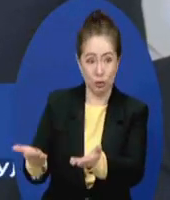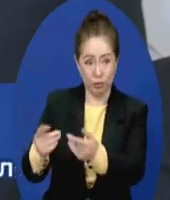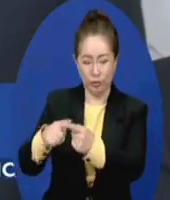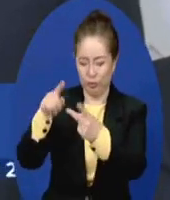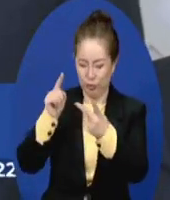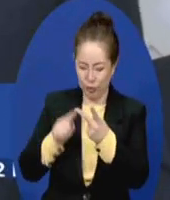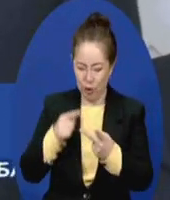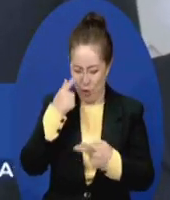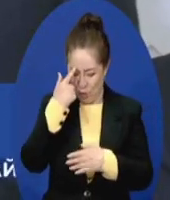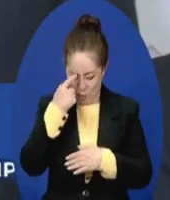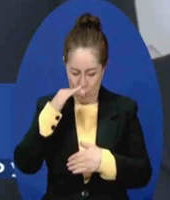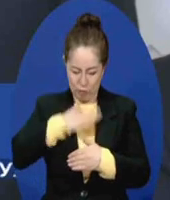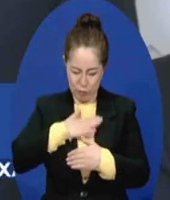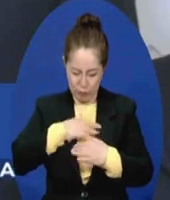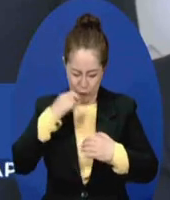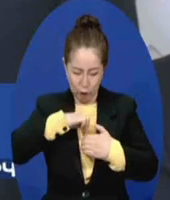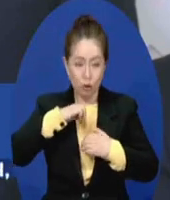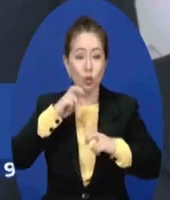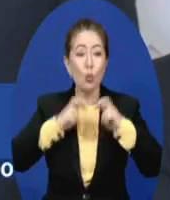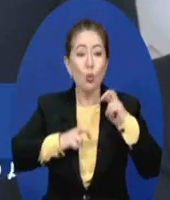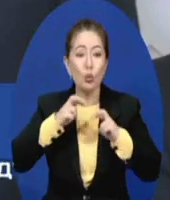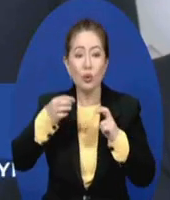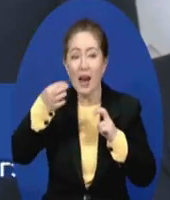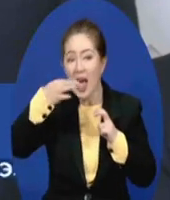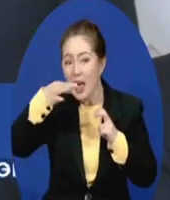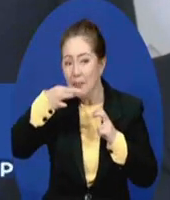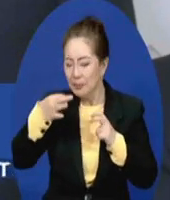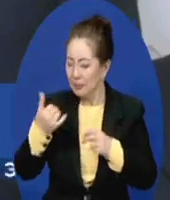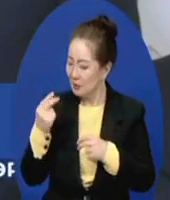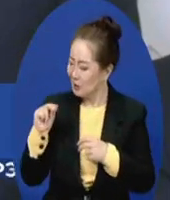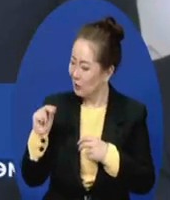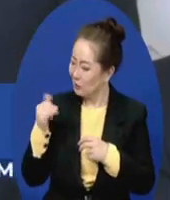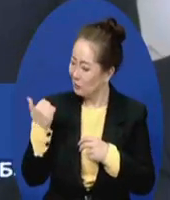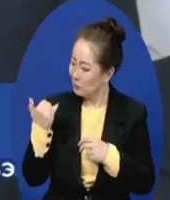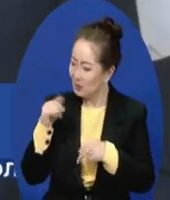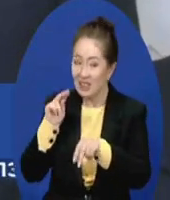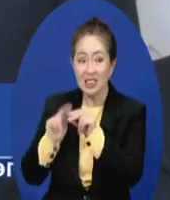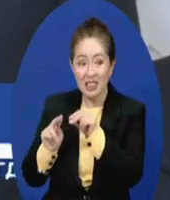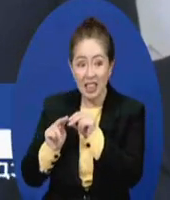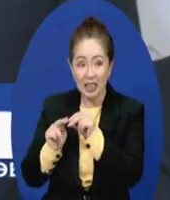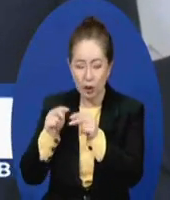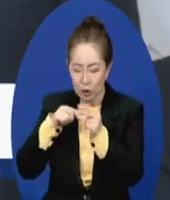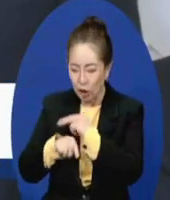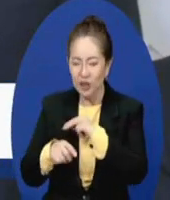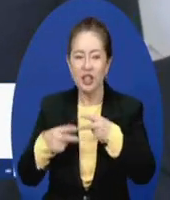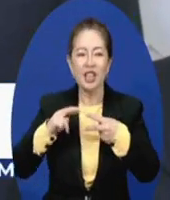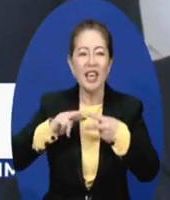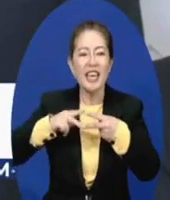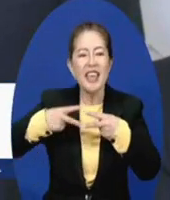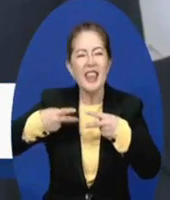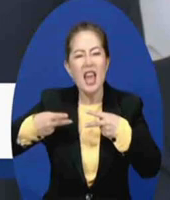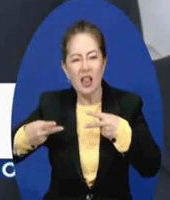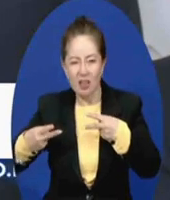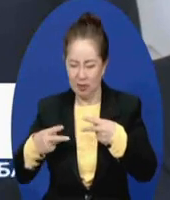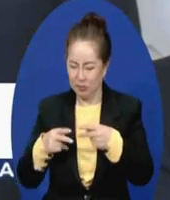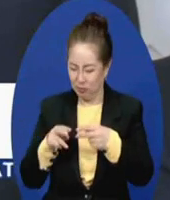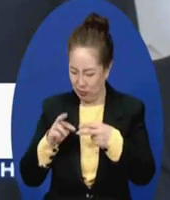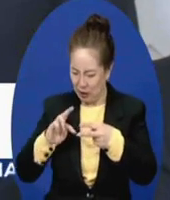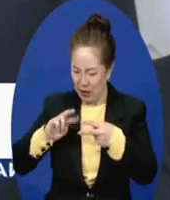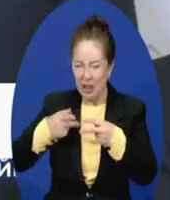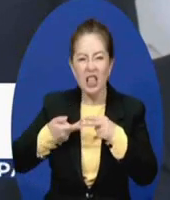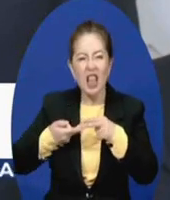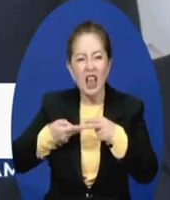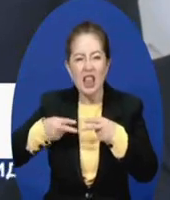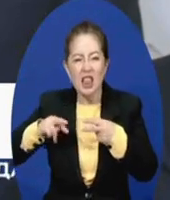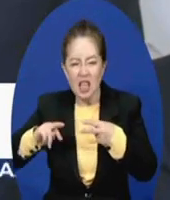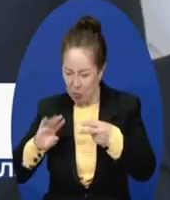байгаа нөгөө төр дотоодоор үйлдвэрлэж байгаа эмүүдийг шанарыг шалгах, үйлчлэгээгийн шалгах, генетикийн шалгах тийм нарийн лаборатори байх зав шаардлагатай юм.